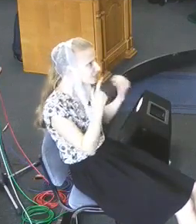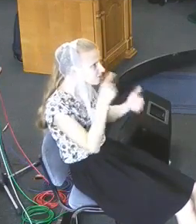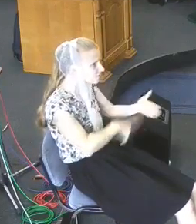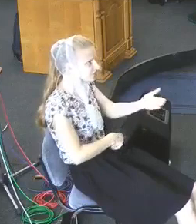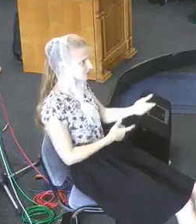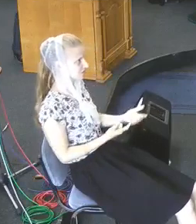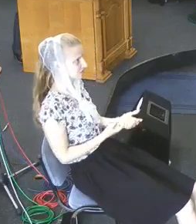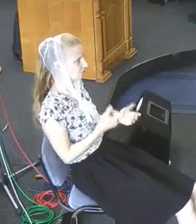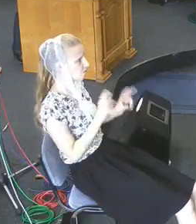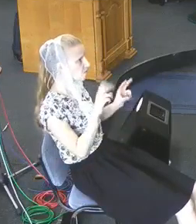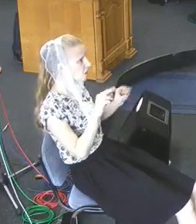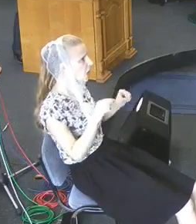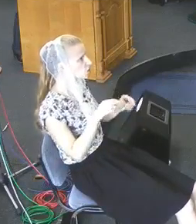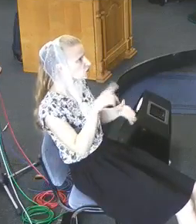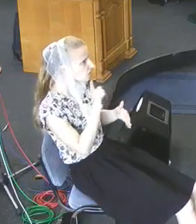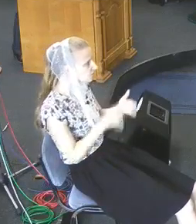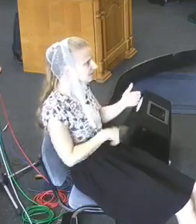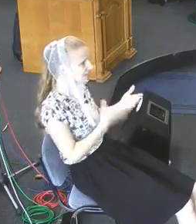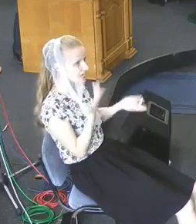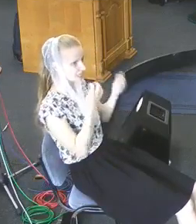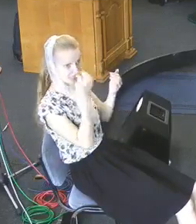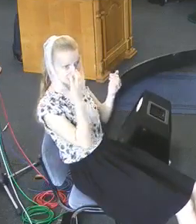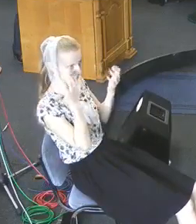блаженніше увірувати, не бачивши.